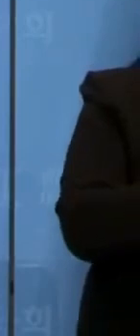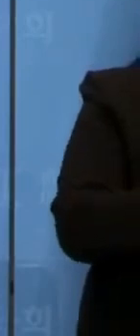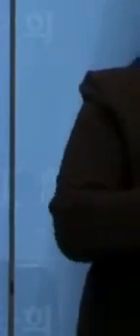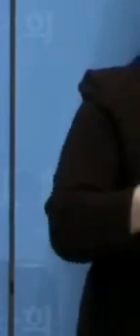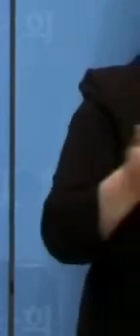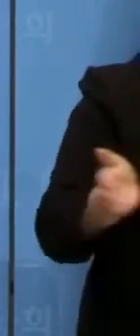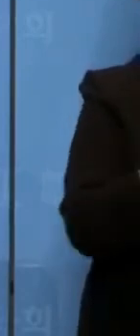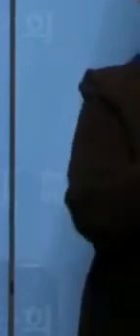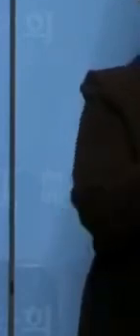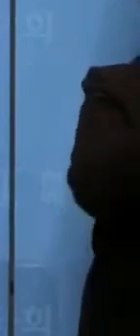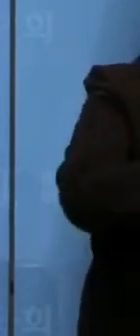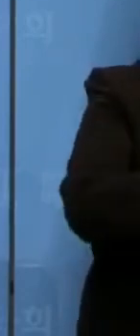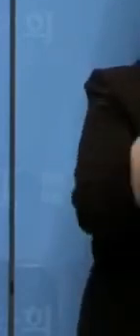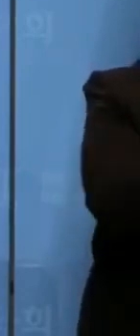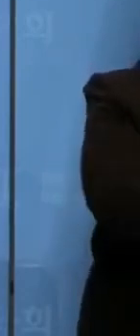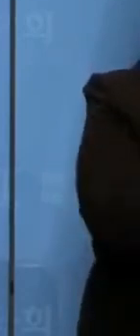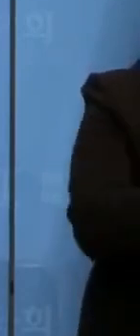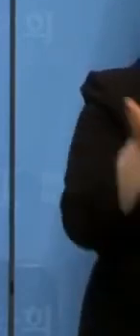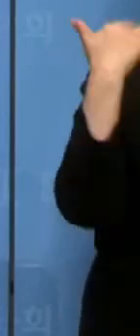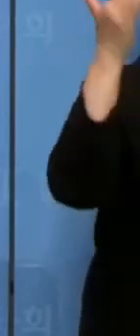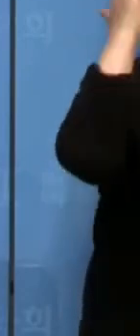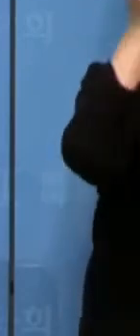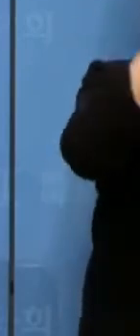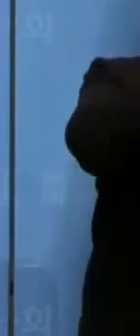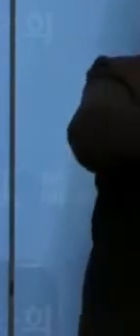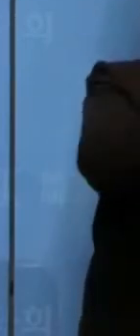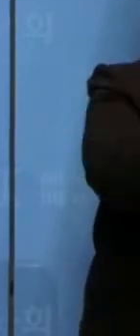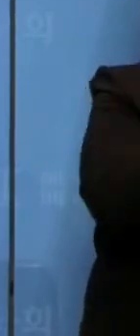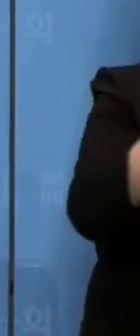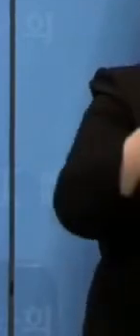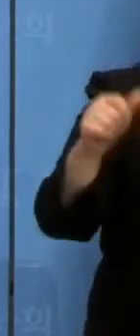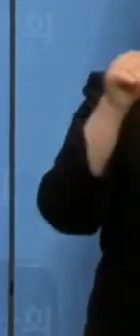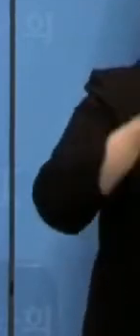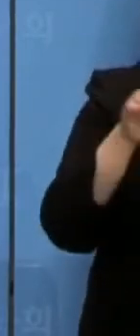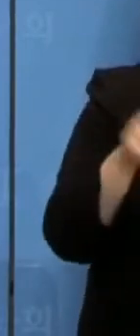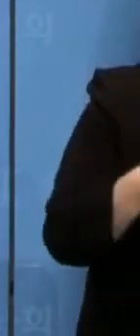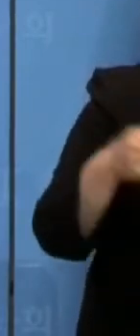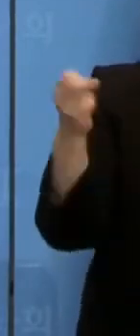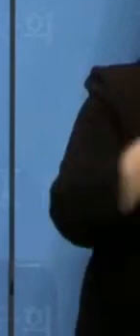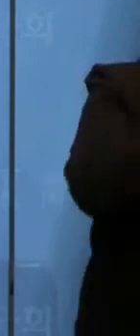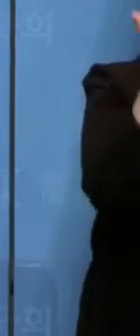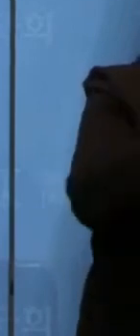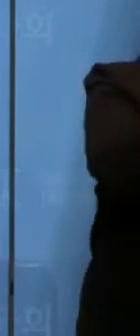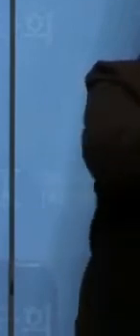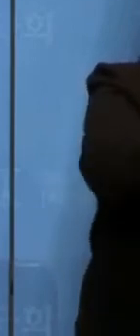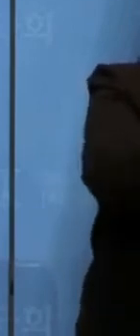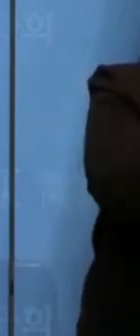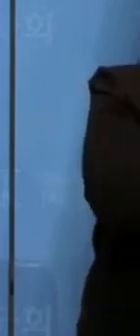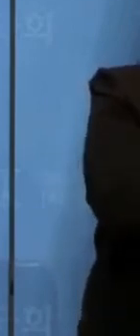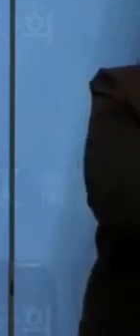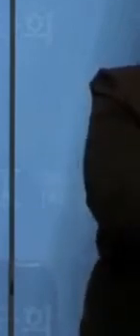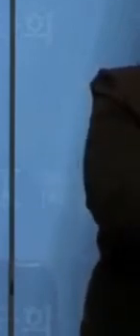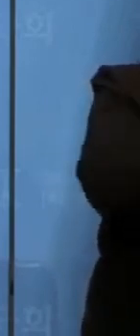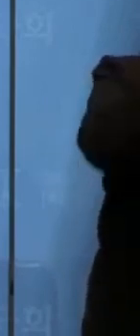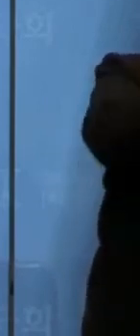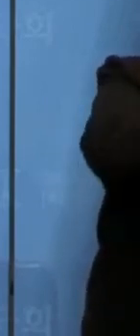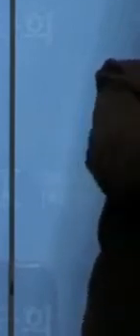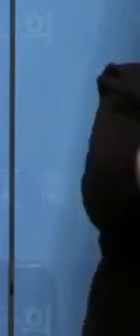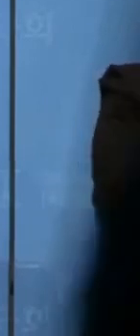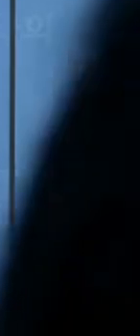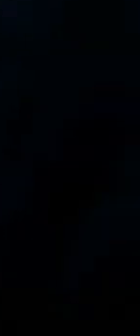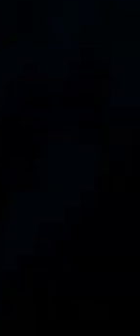선동으로 지난 대통령 선거, 지방선거, 그리고 총선에서 압도적인